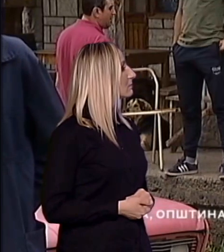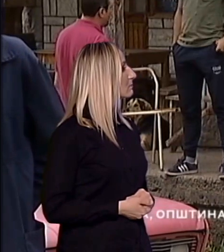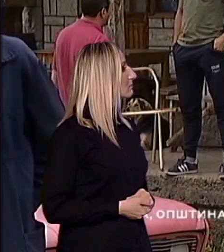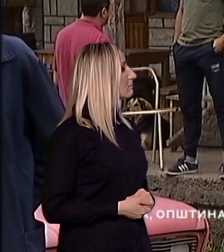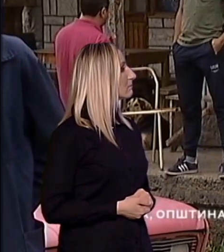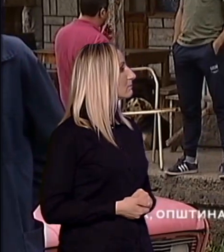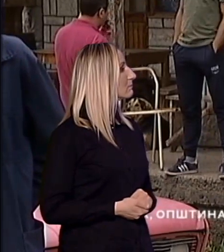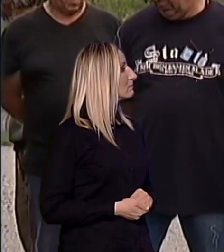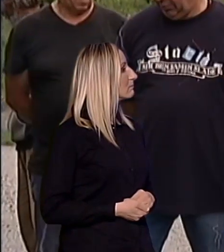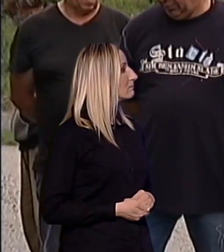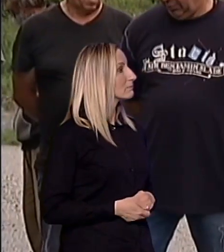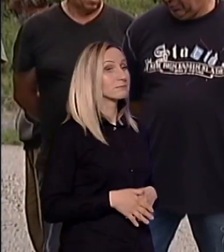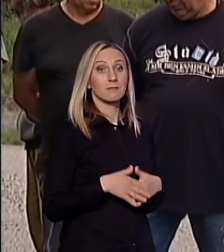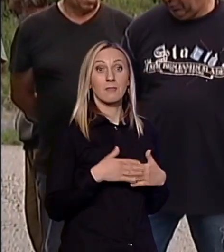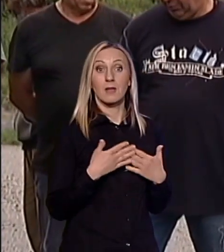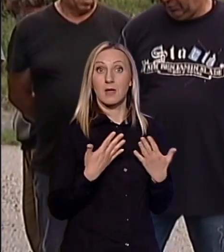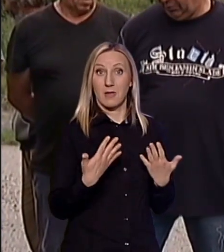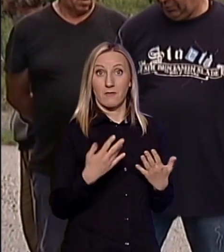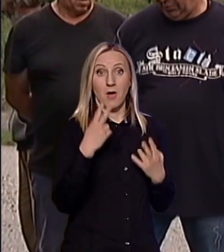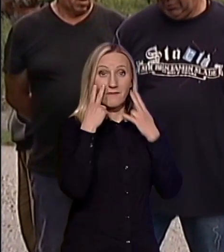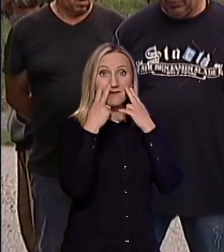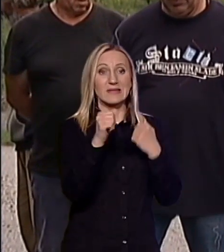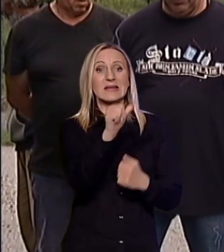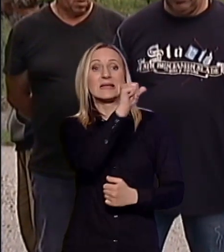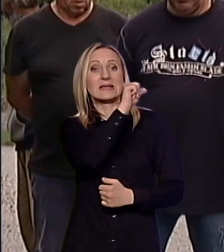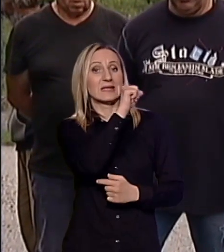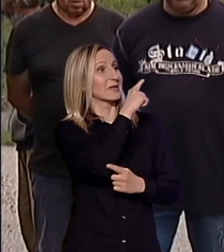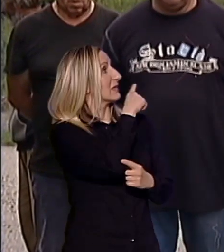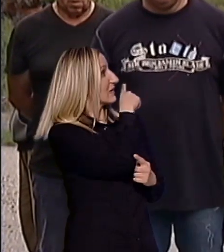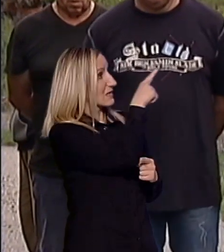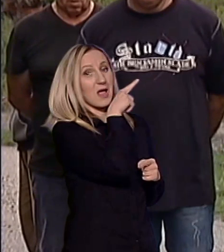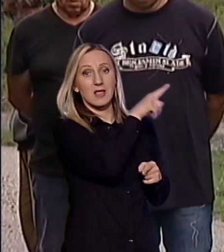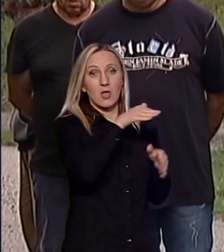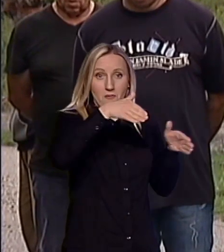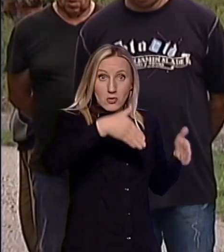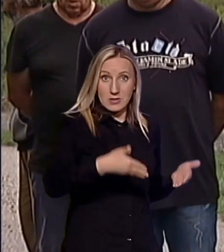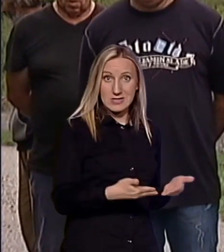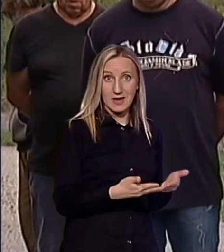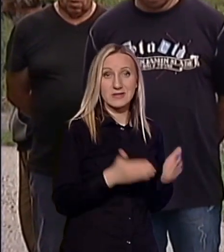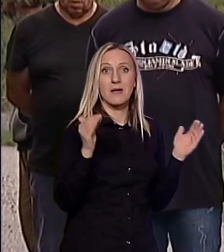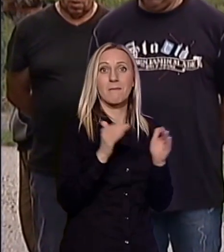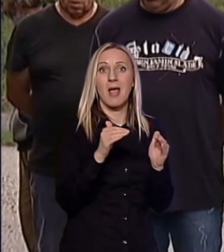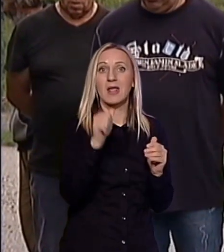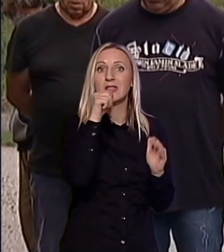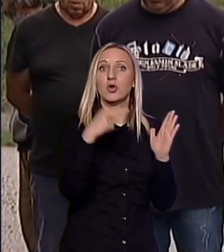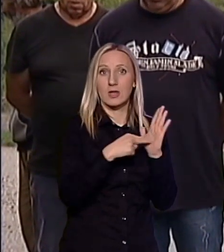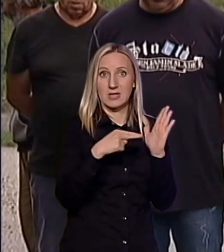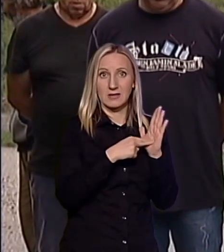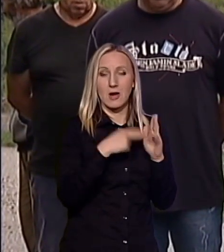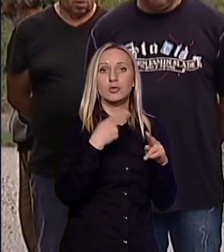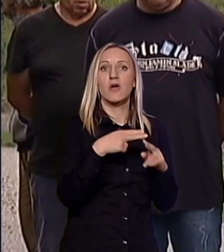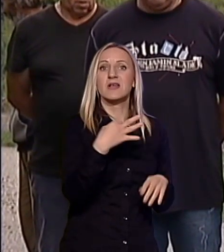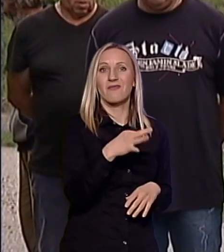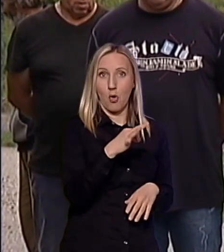Reći ću vam ovo što se iza nas vidi, da je to vodozahvat za mini hidrocentralu Zvonce, a ista takva je